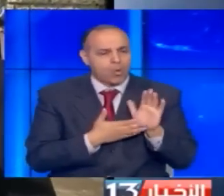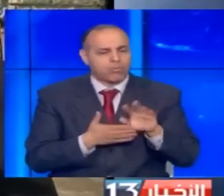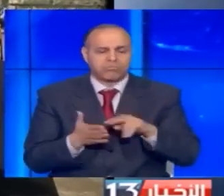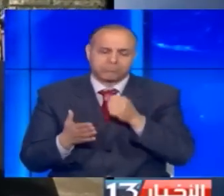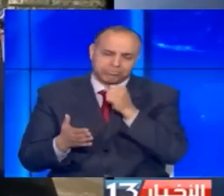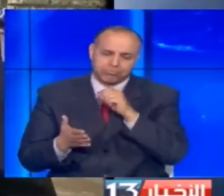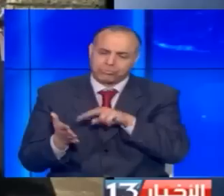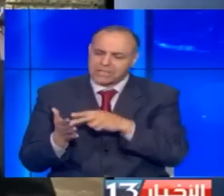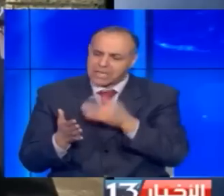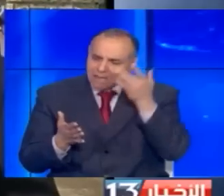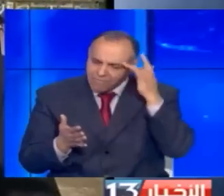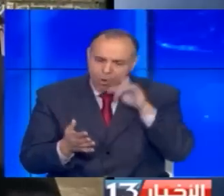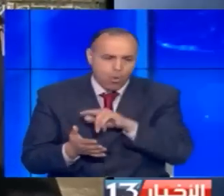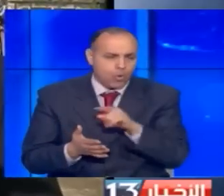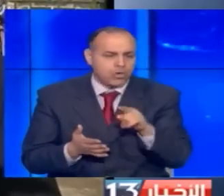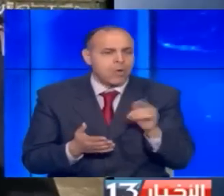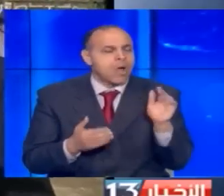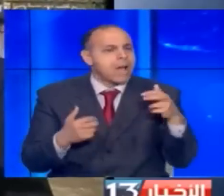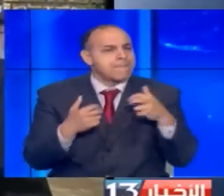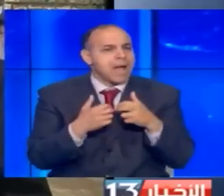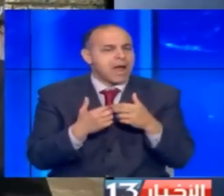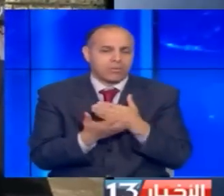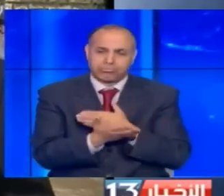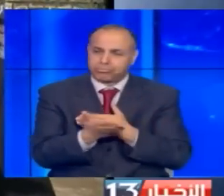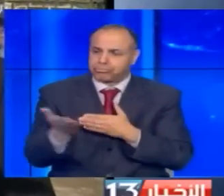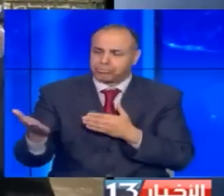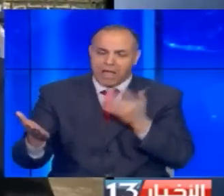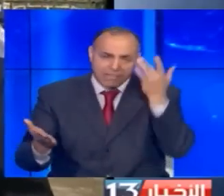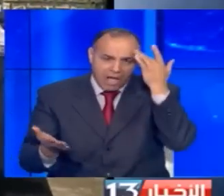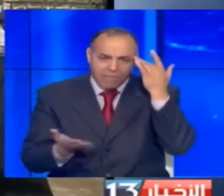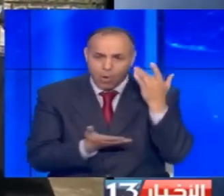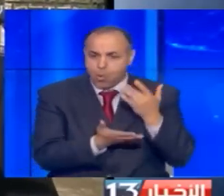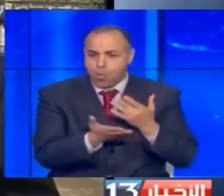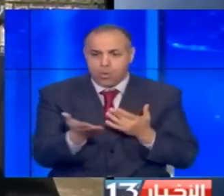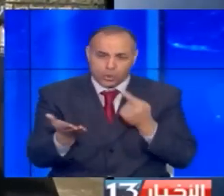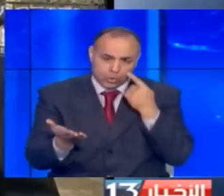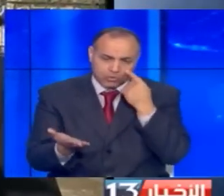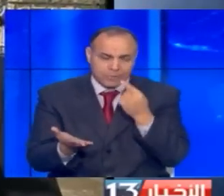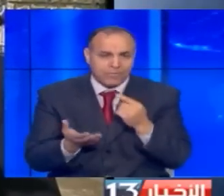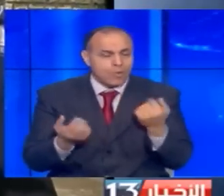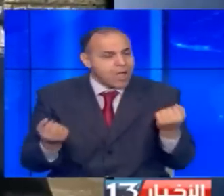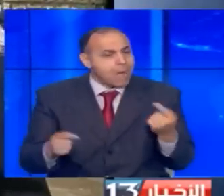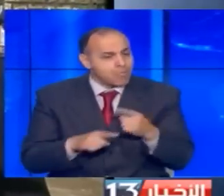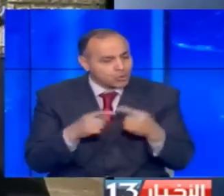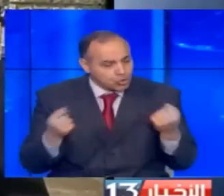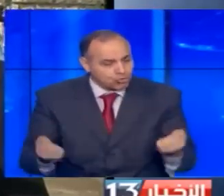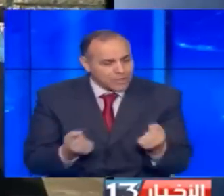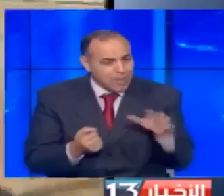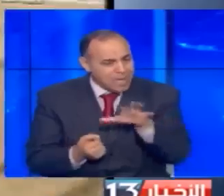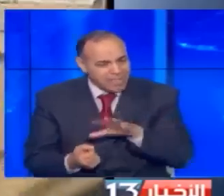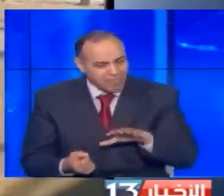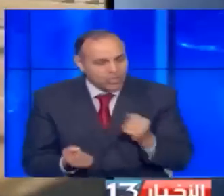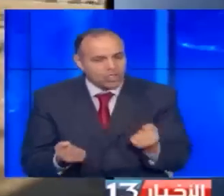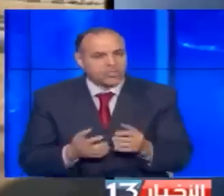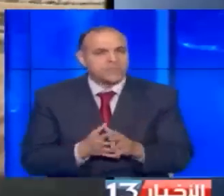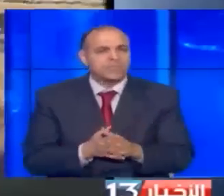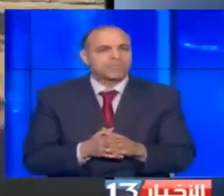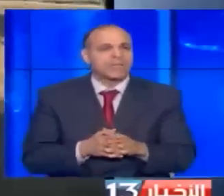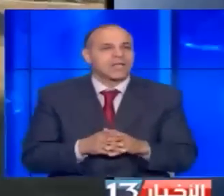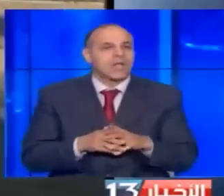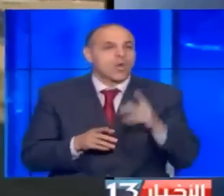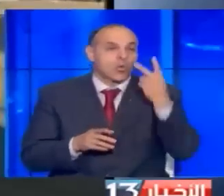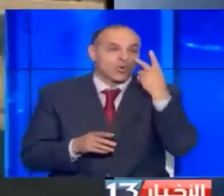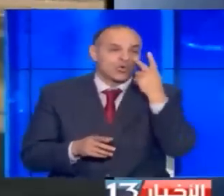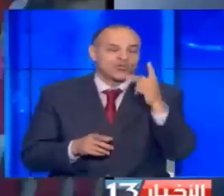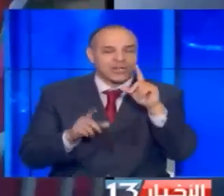فنيه عروض ثقافيه معارض للناس والثقافه كلها وسعي الى يعني تنشيط المنطقه ككل. لوحة